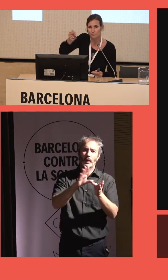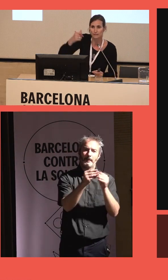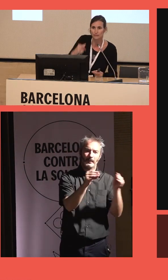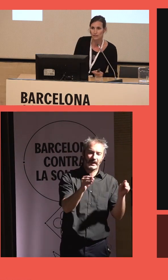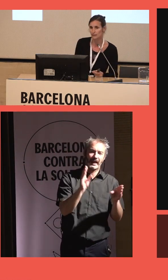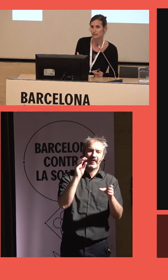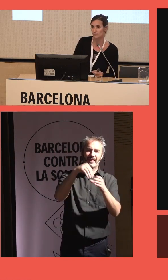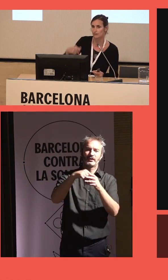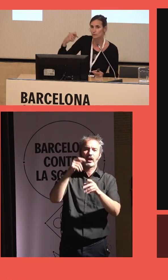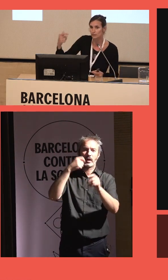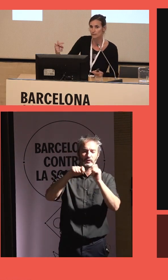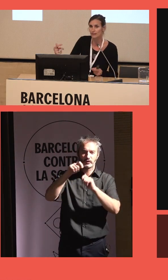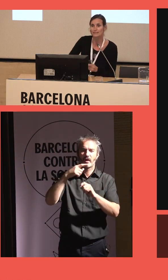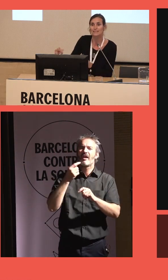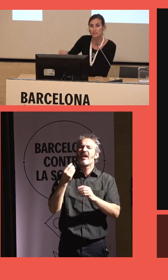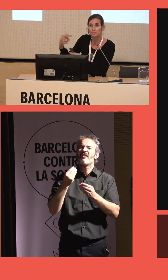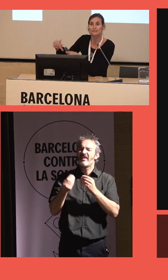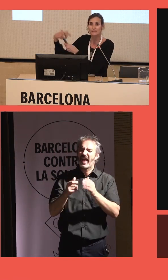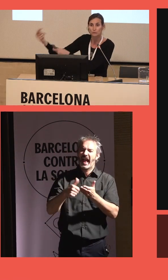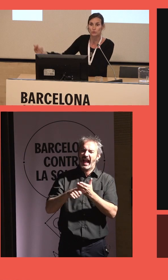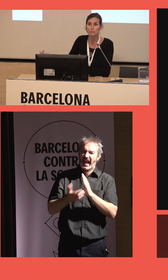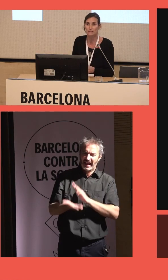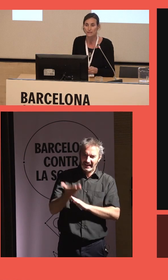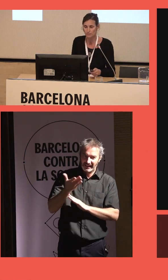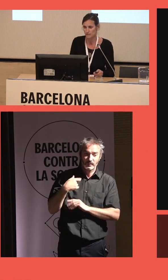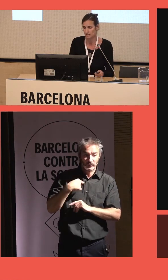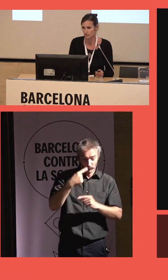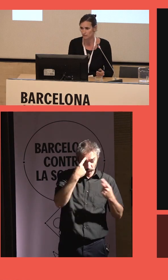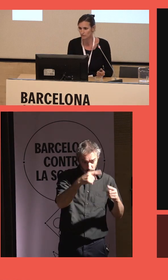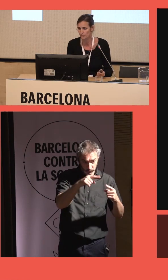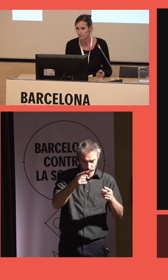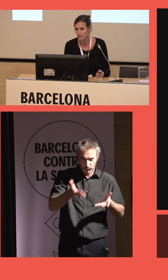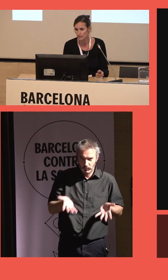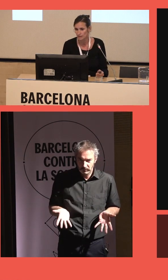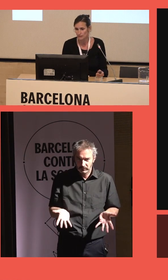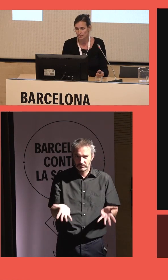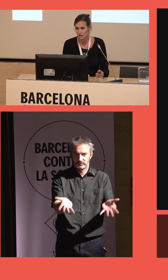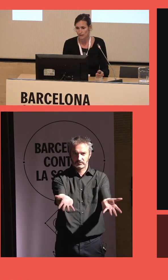biblioteca fer-l'hi el carnet fer-ho quatre vegades i que després siguin autònoms i hi vagin